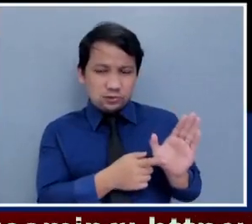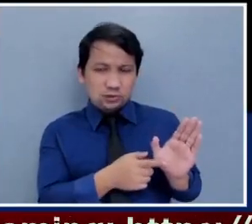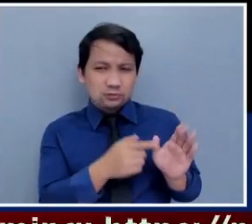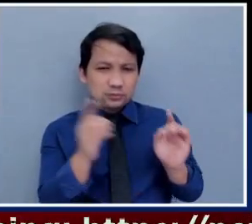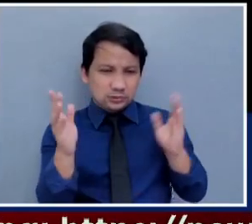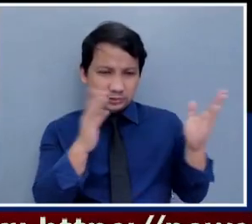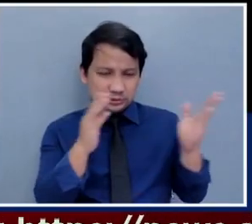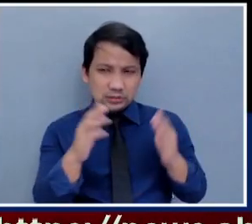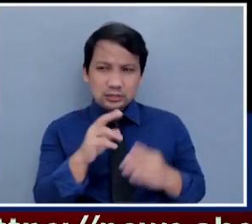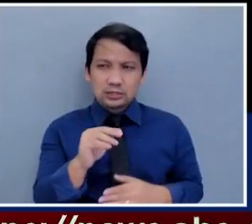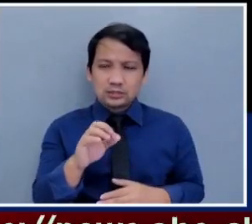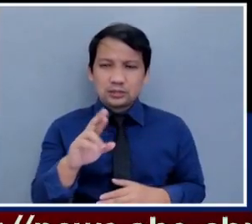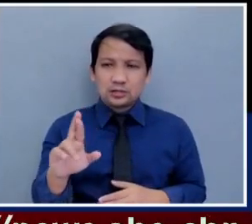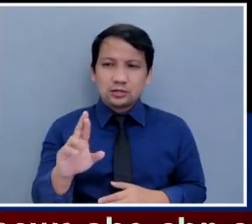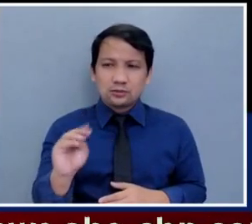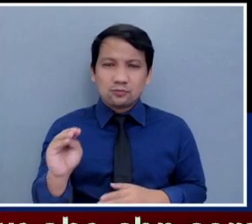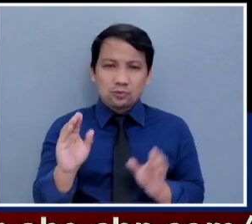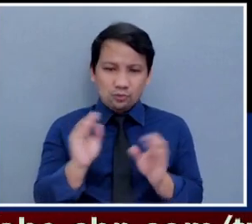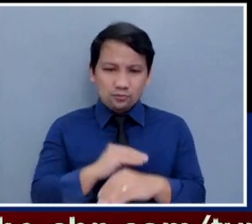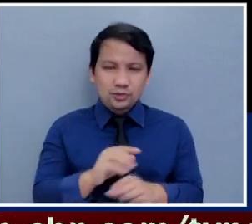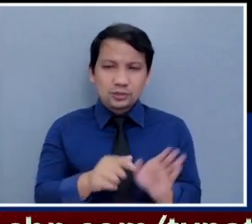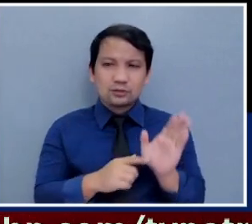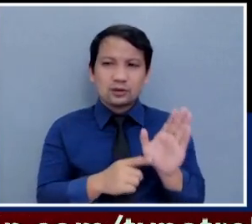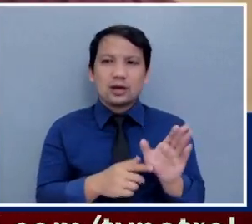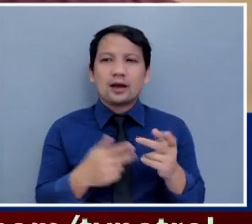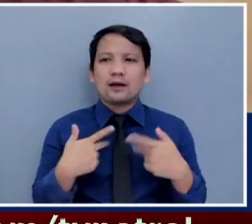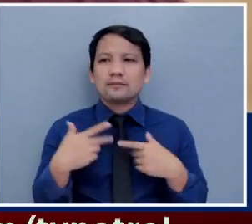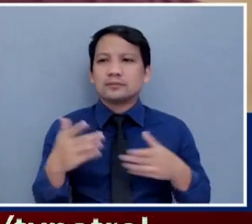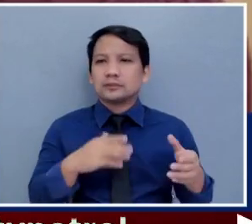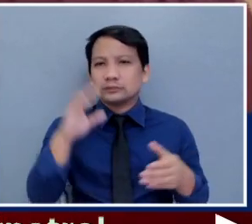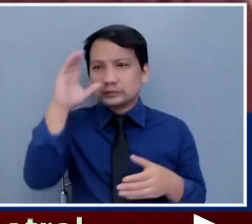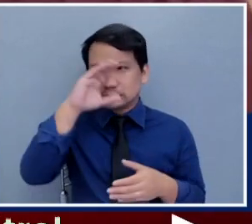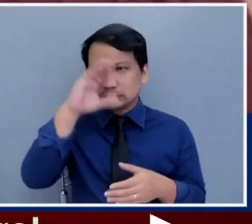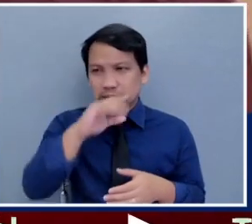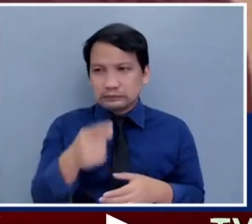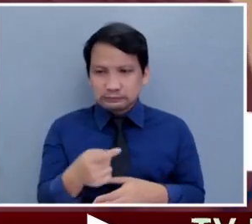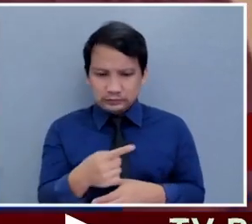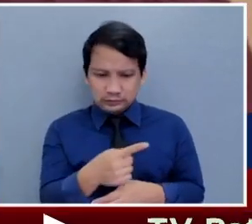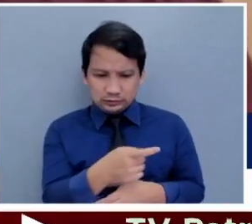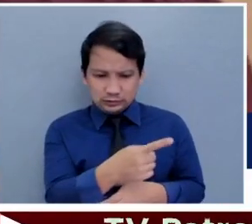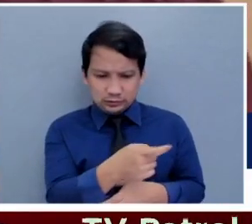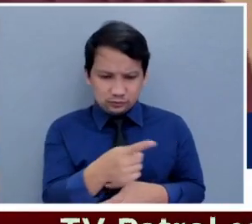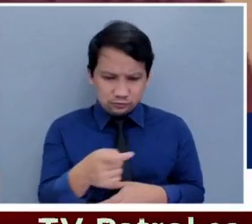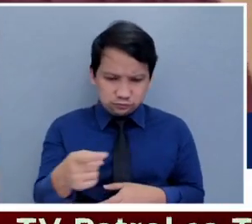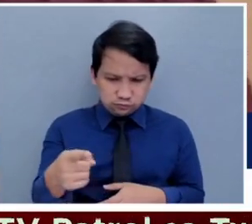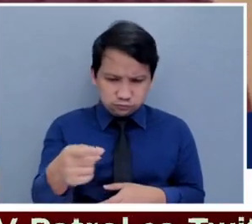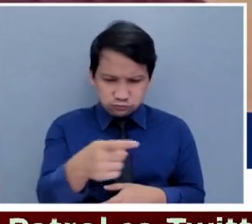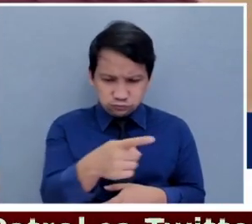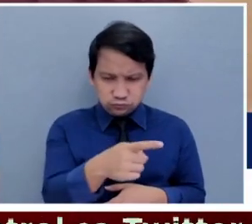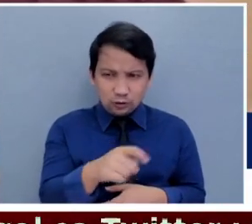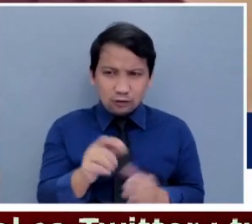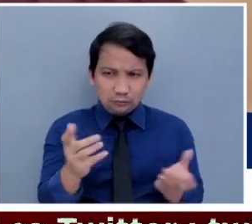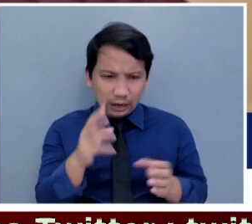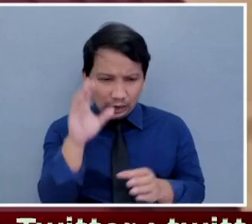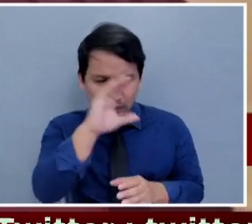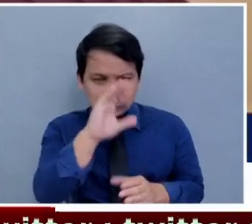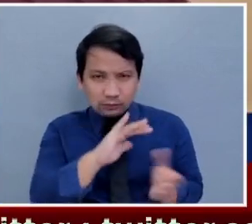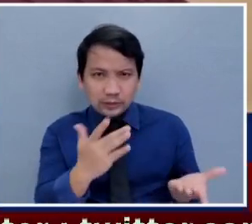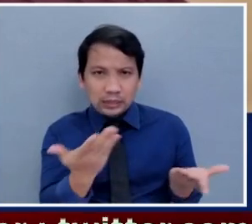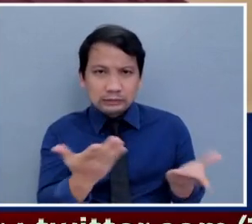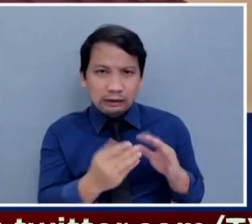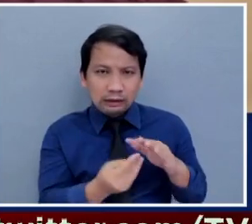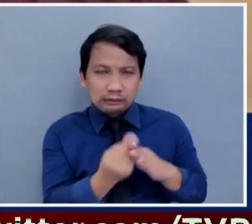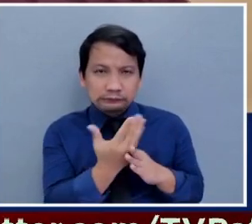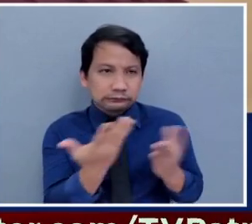Reduction Management Office natin yan, meron palang hanap kidikit eh. Gusto ko lang gawin is e-mapping kung saan at sino yung